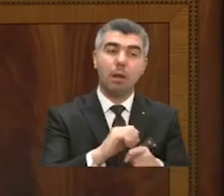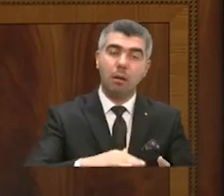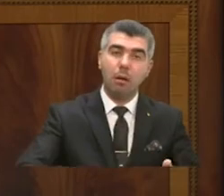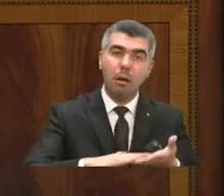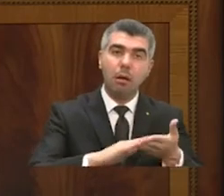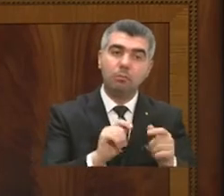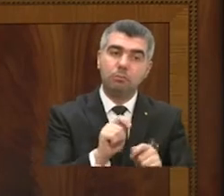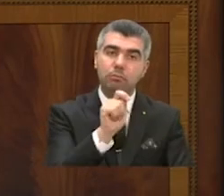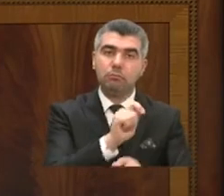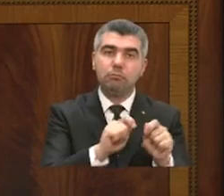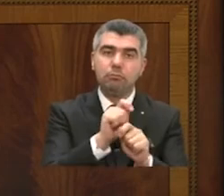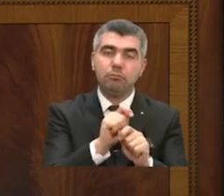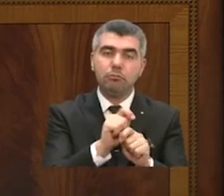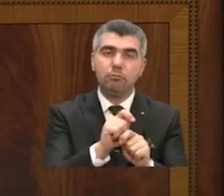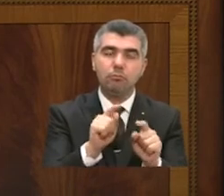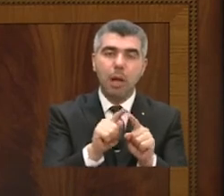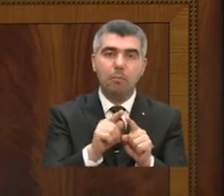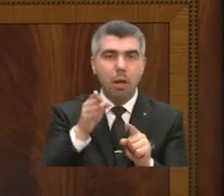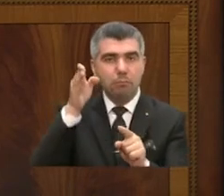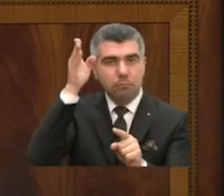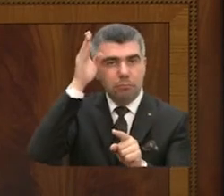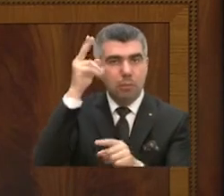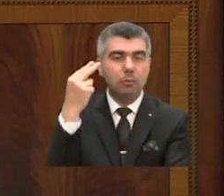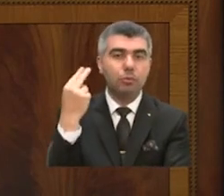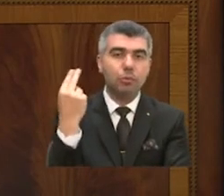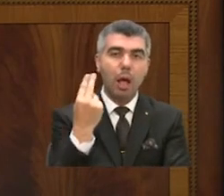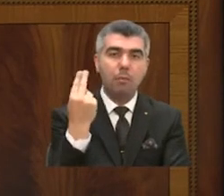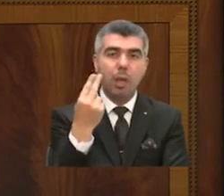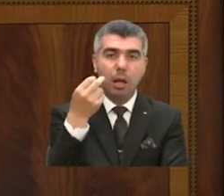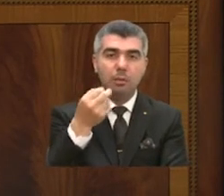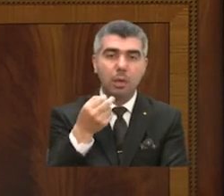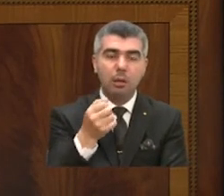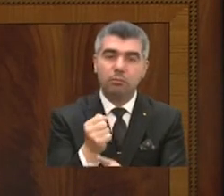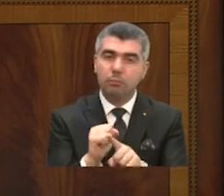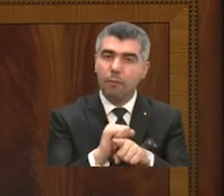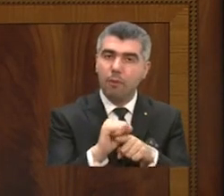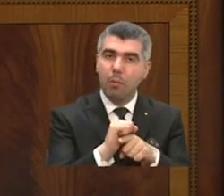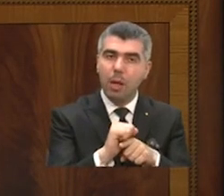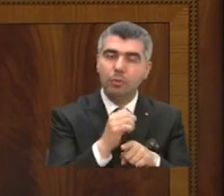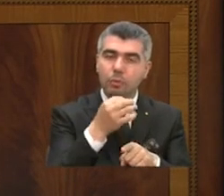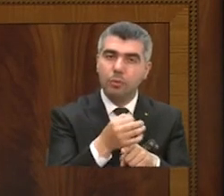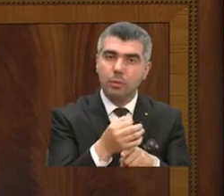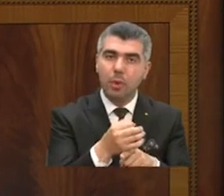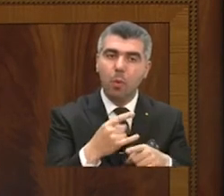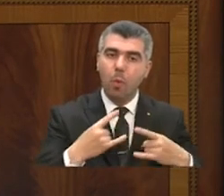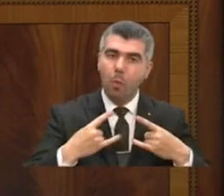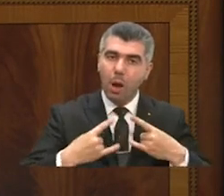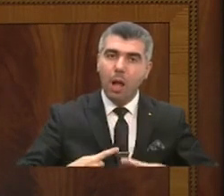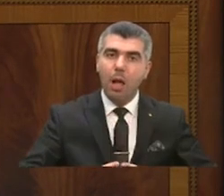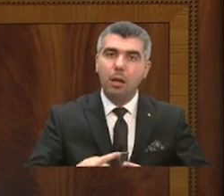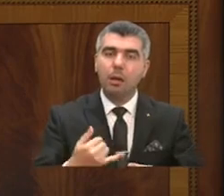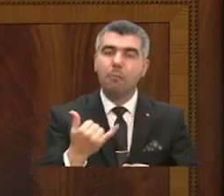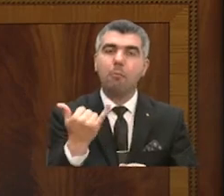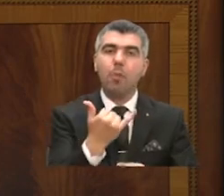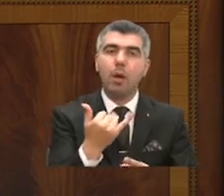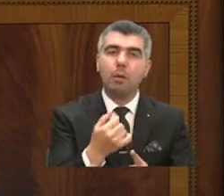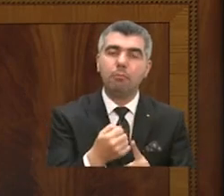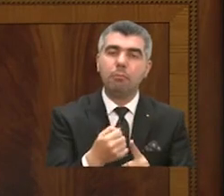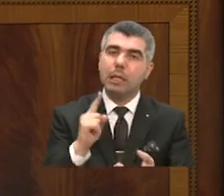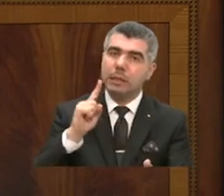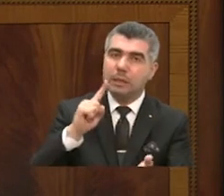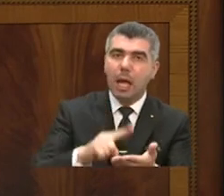لمواكبه التطور العلمي في مجال العلاج والوقايه، بالاضافه الى ضروره العمل على